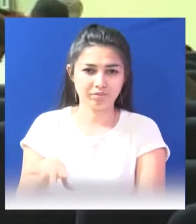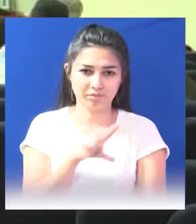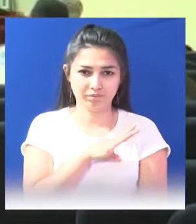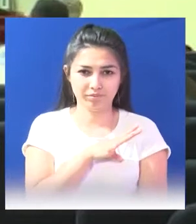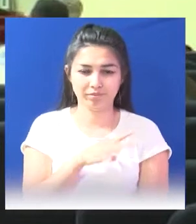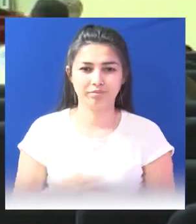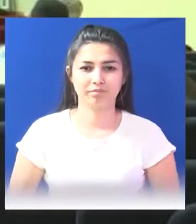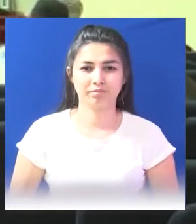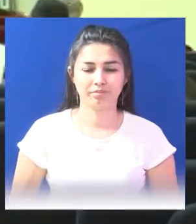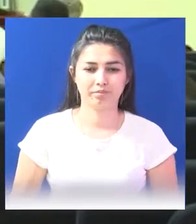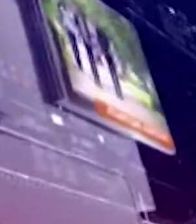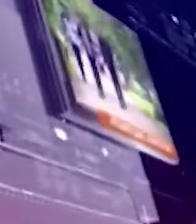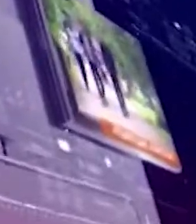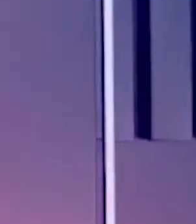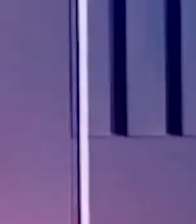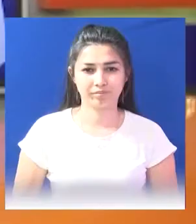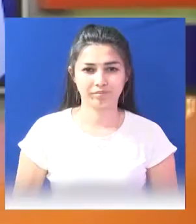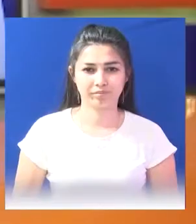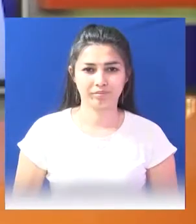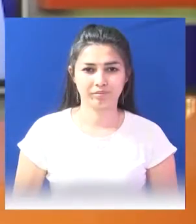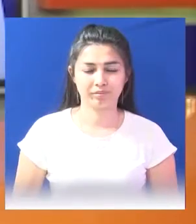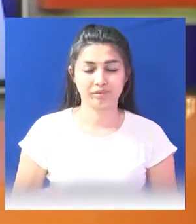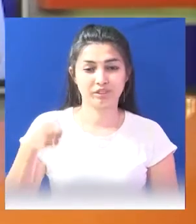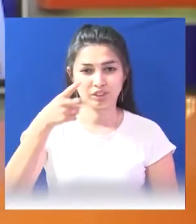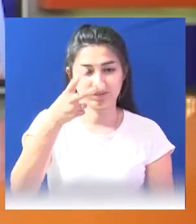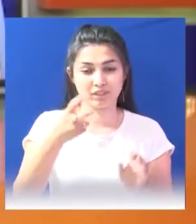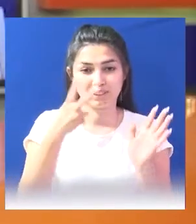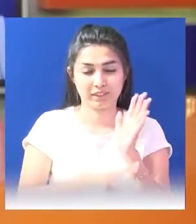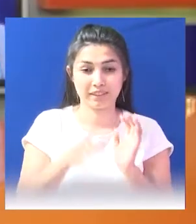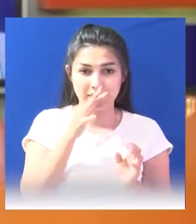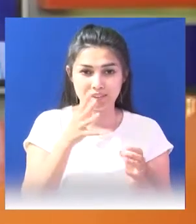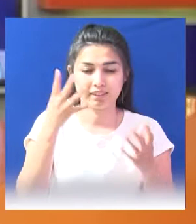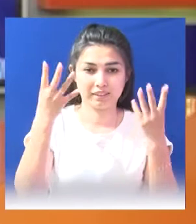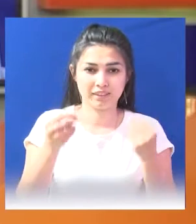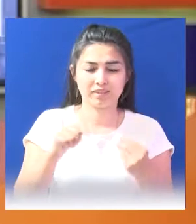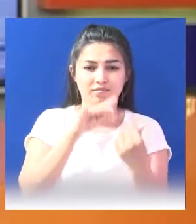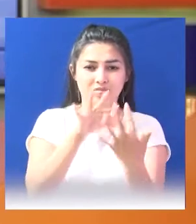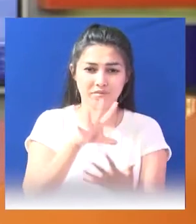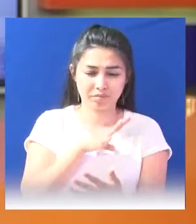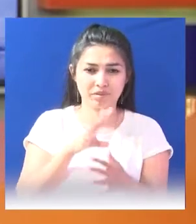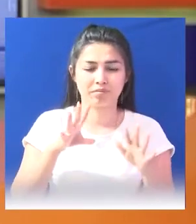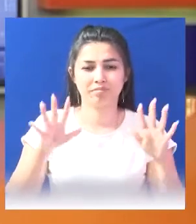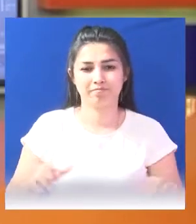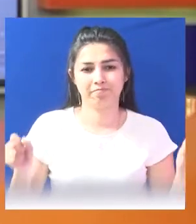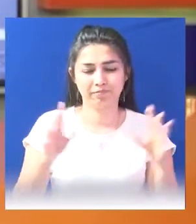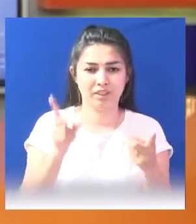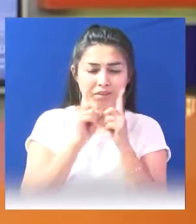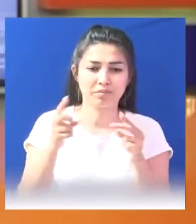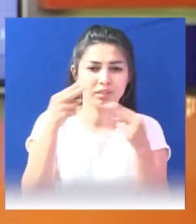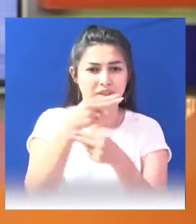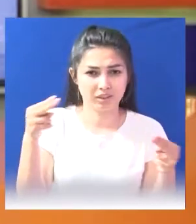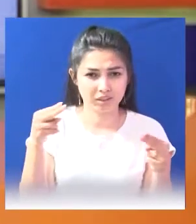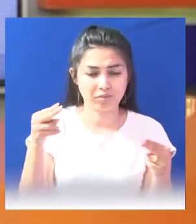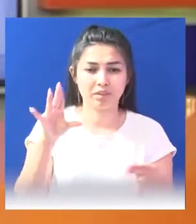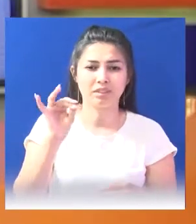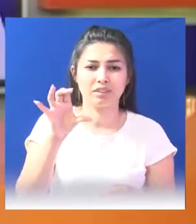акынов на тему «Единство народа». В честь 1270-летия Атлахской битвы состоялась международная конференция на тему